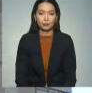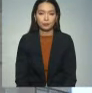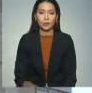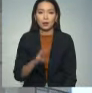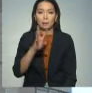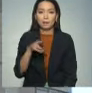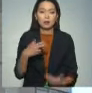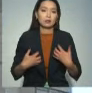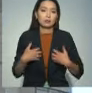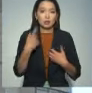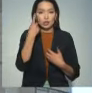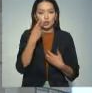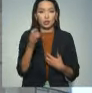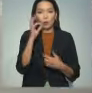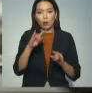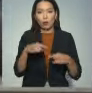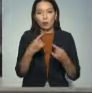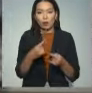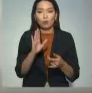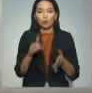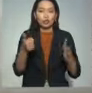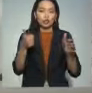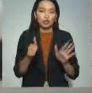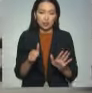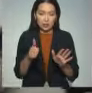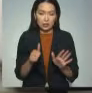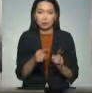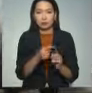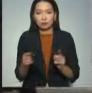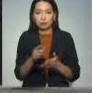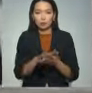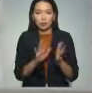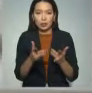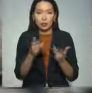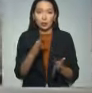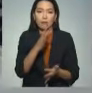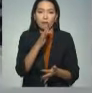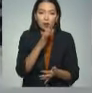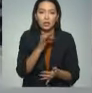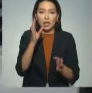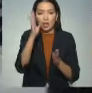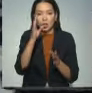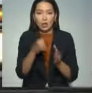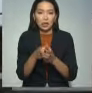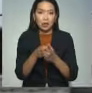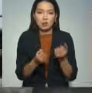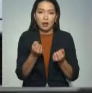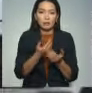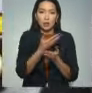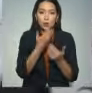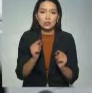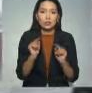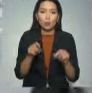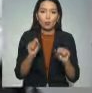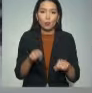МВД поспешили сообщить, легализация продлится около полугода. Требований по возрасту и экологическому классу авто нет.